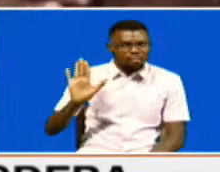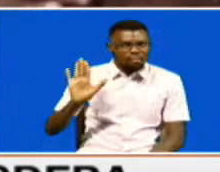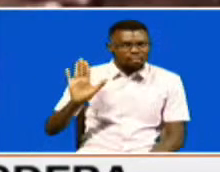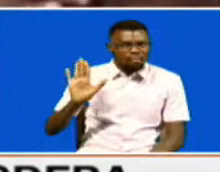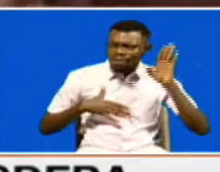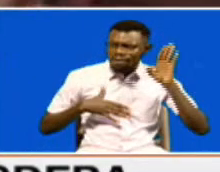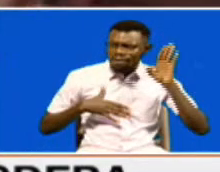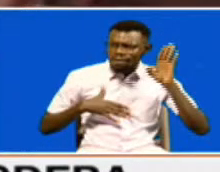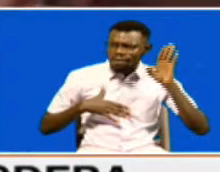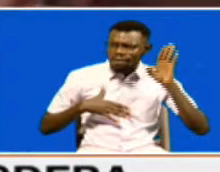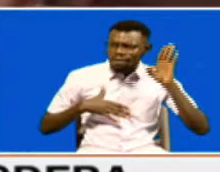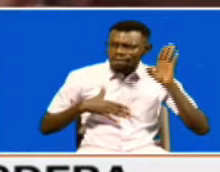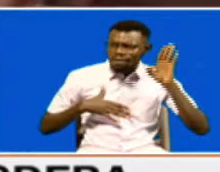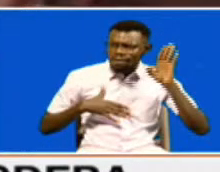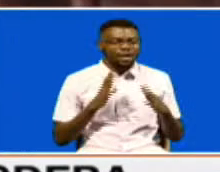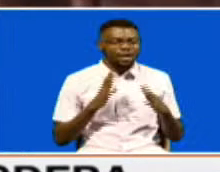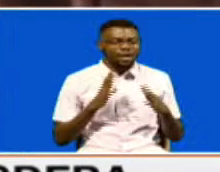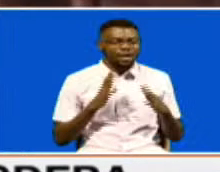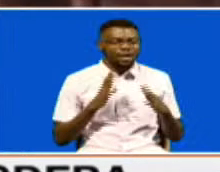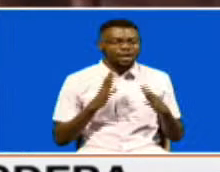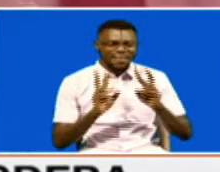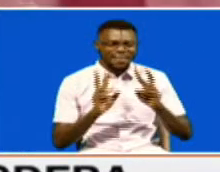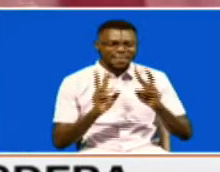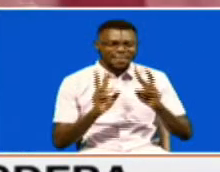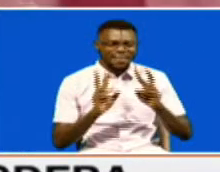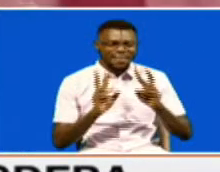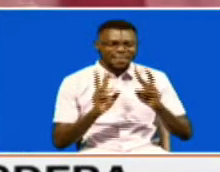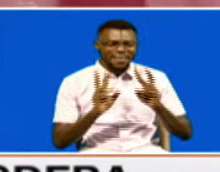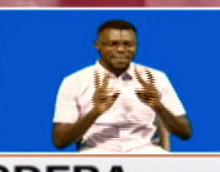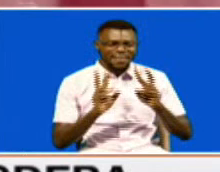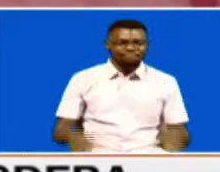ni mmoja tu, kwamba tudumishe amani.